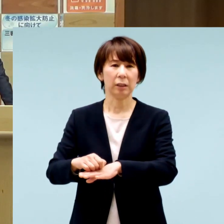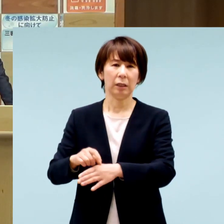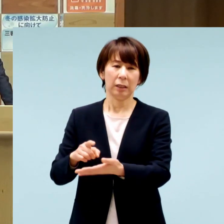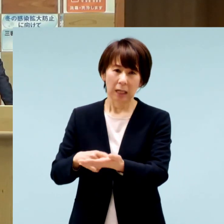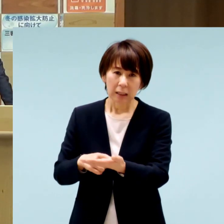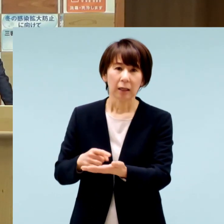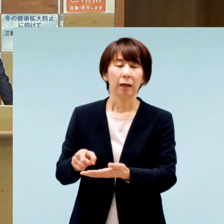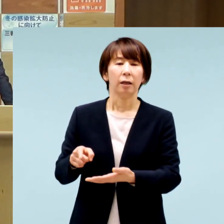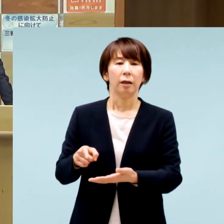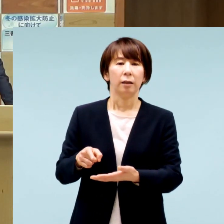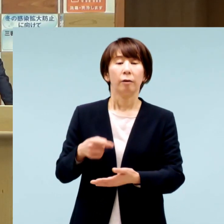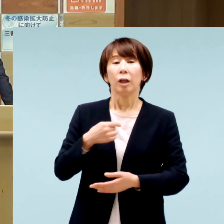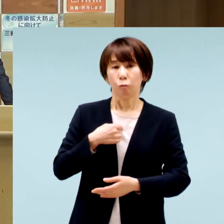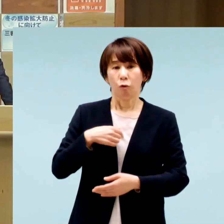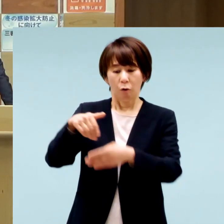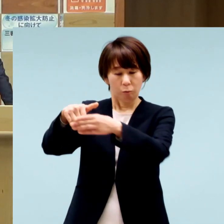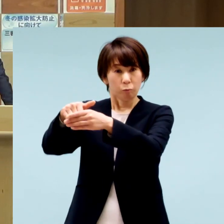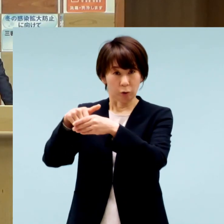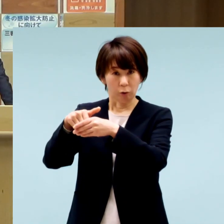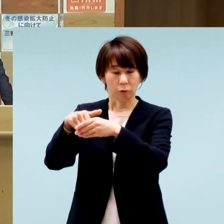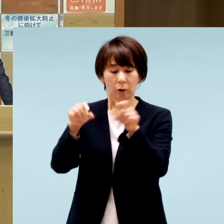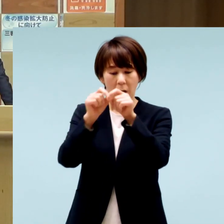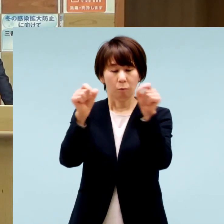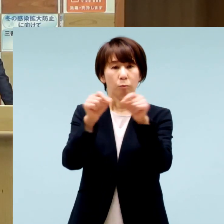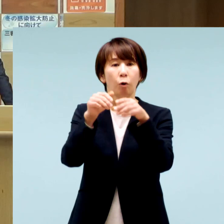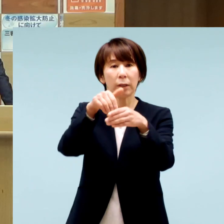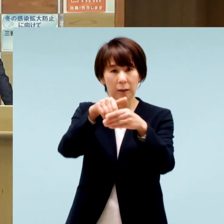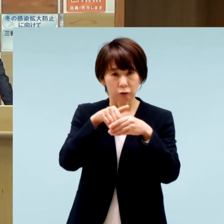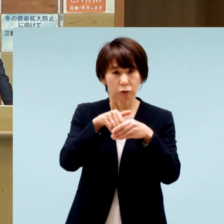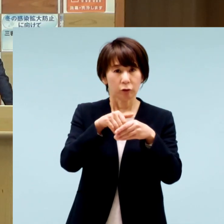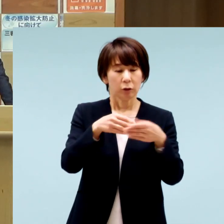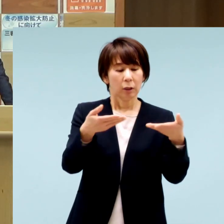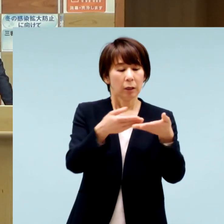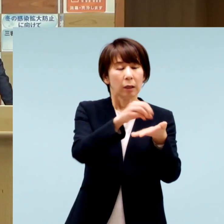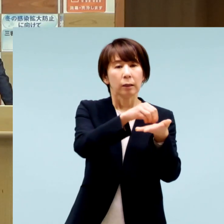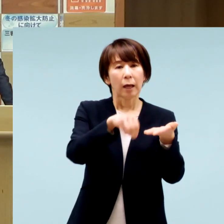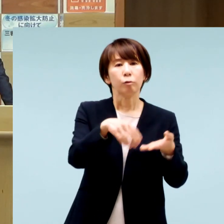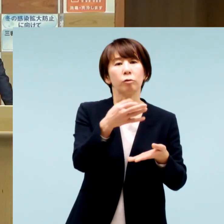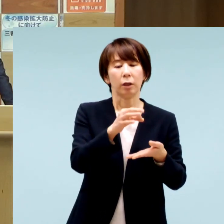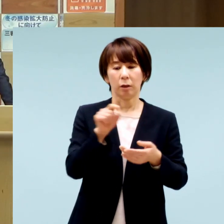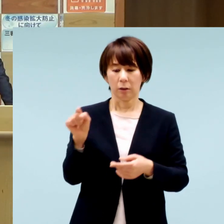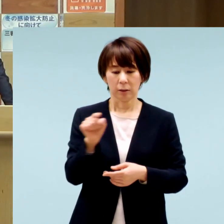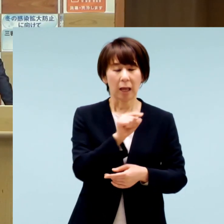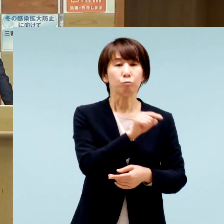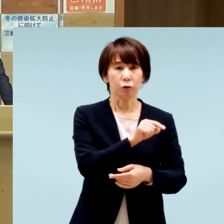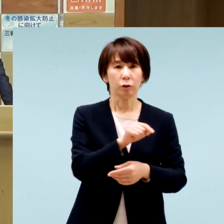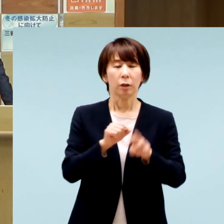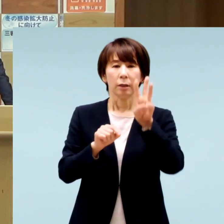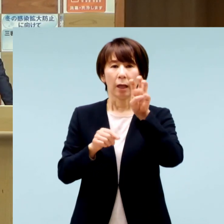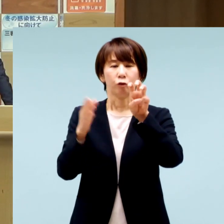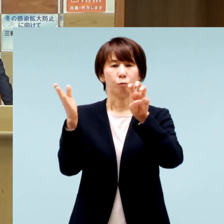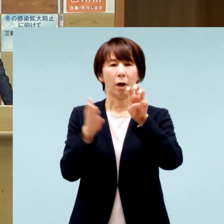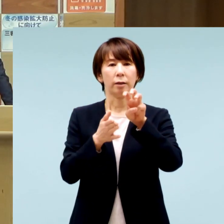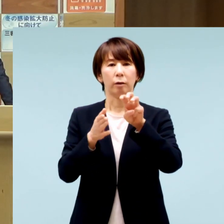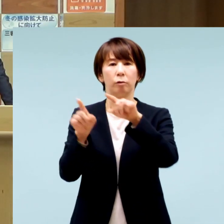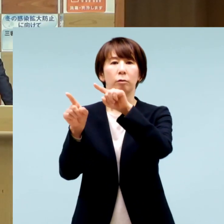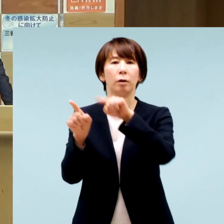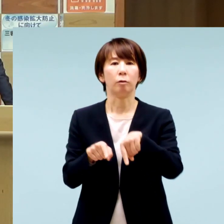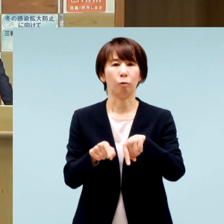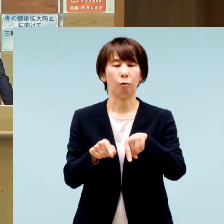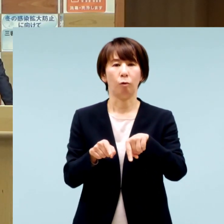ボーナス退職金、まあ、これ全部 30% カットして全国最低水準の報酬